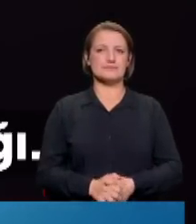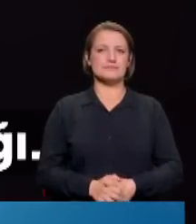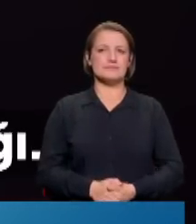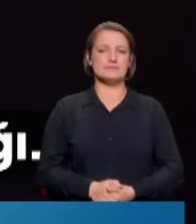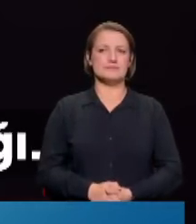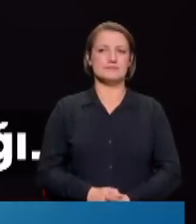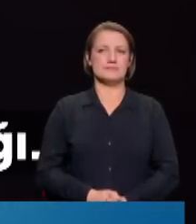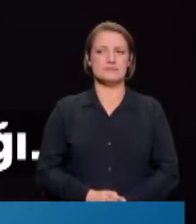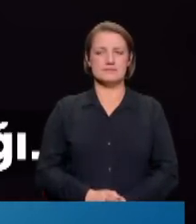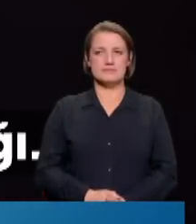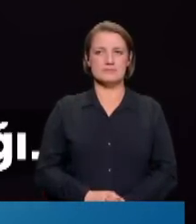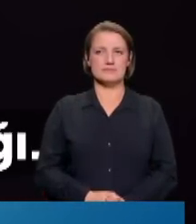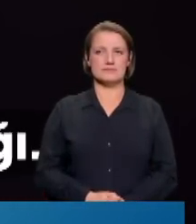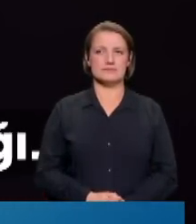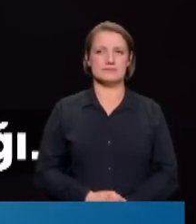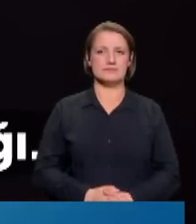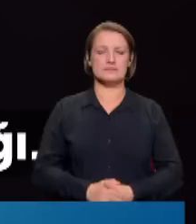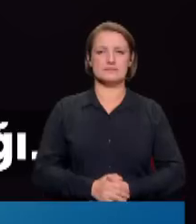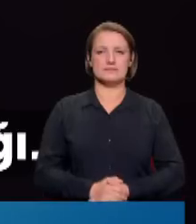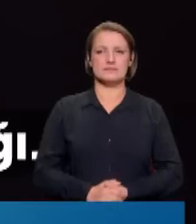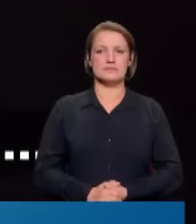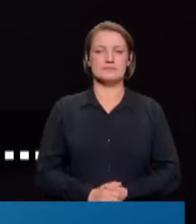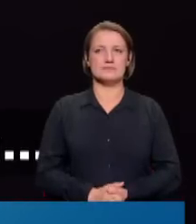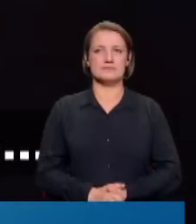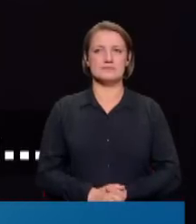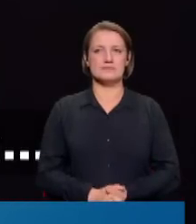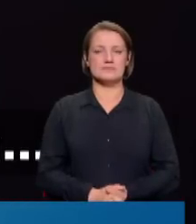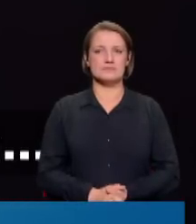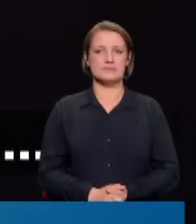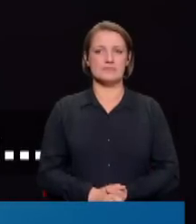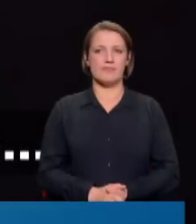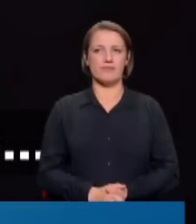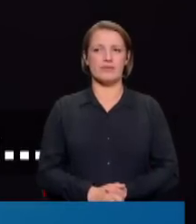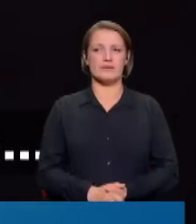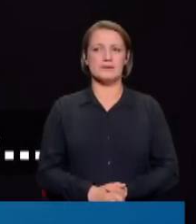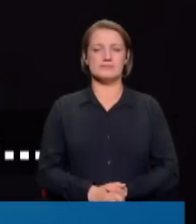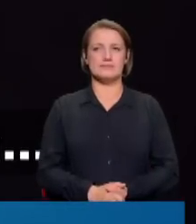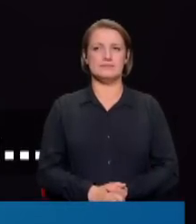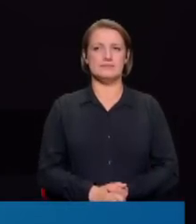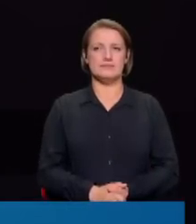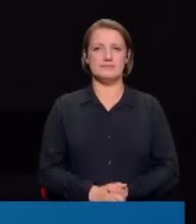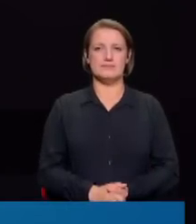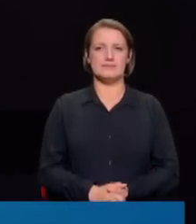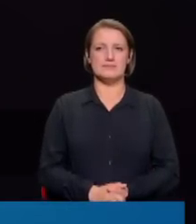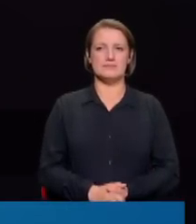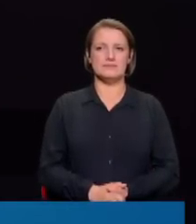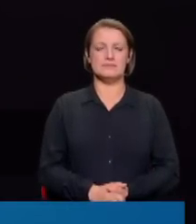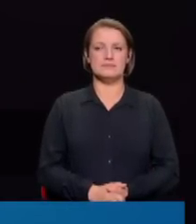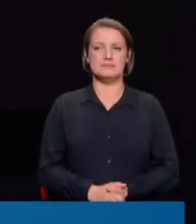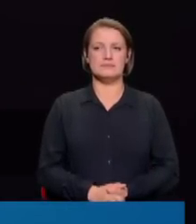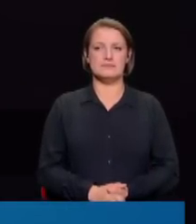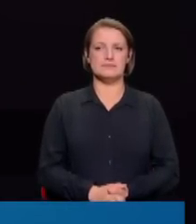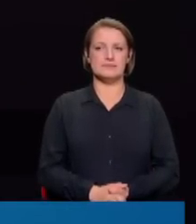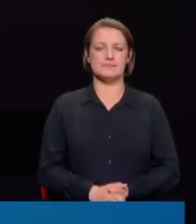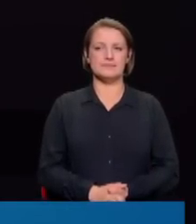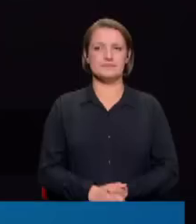ama gazişe 23 milyon insanın yaşadığı şehri de yıkıp yakmaya onlara da gidin def olun buradan demeye